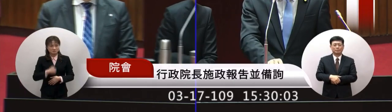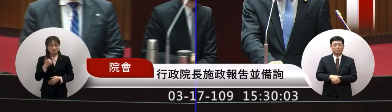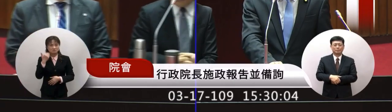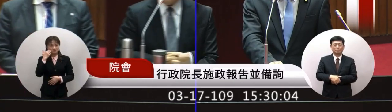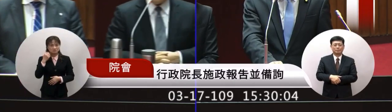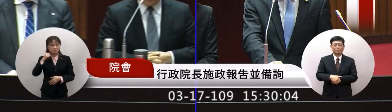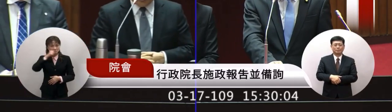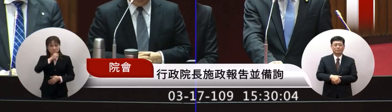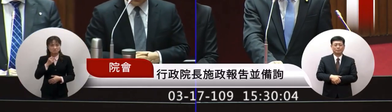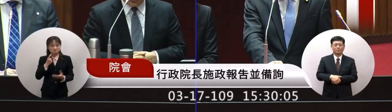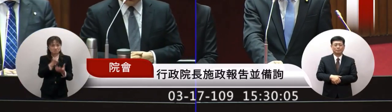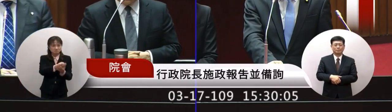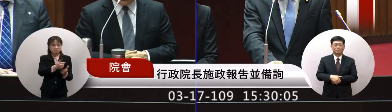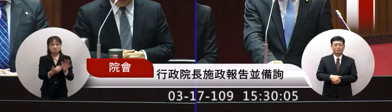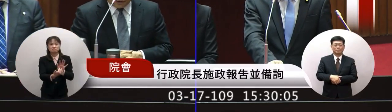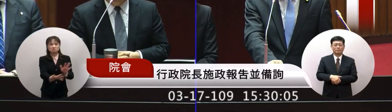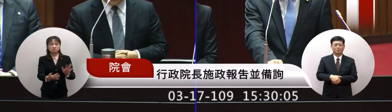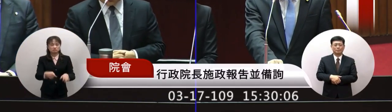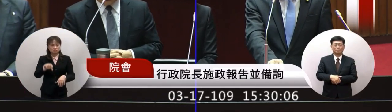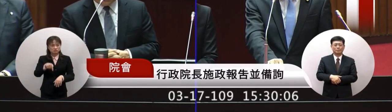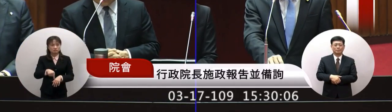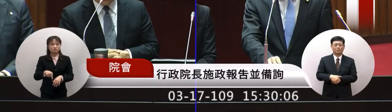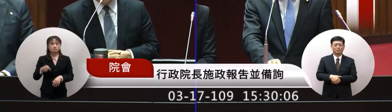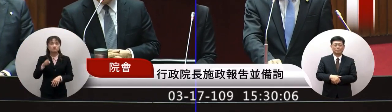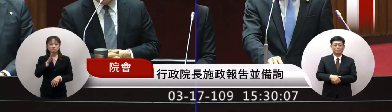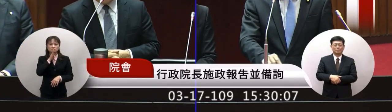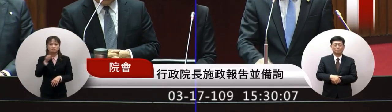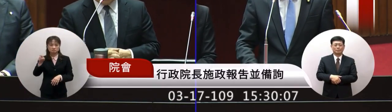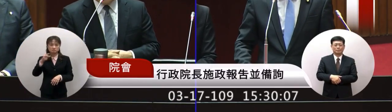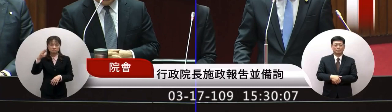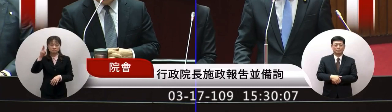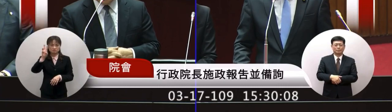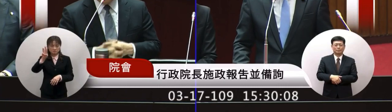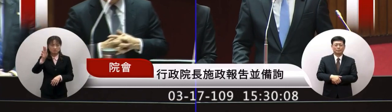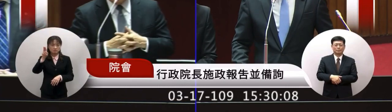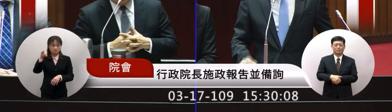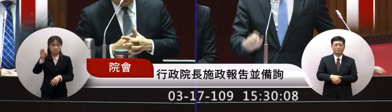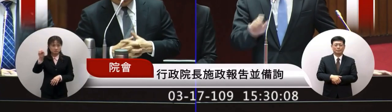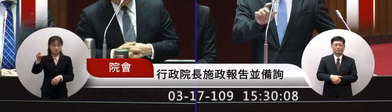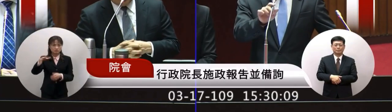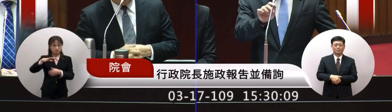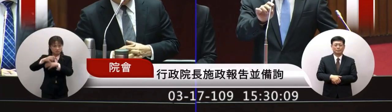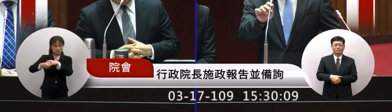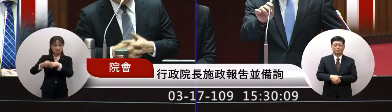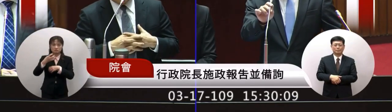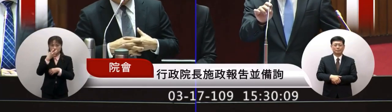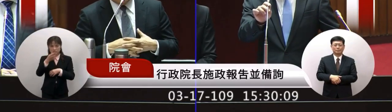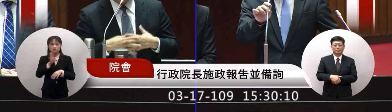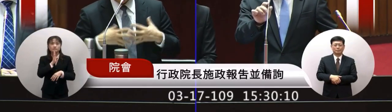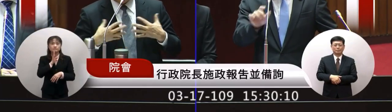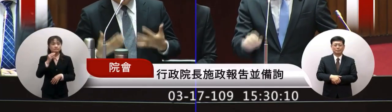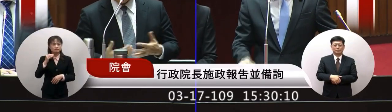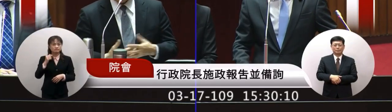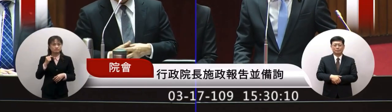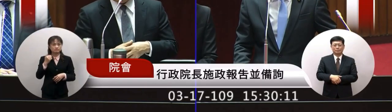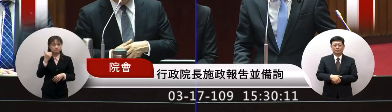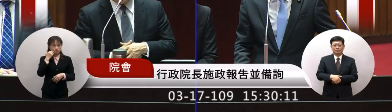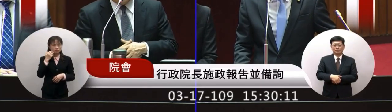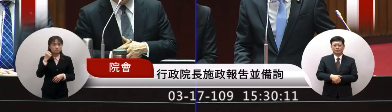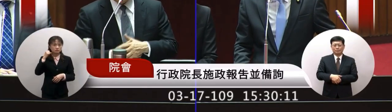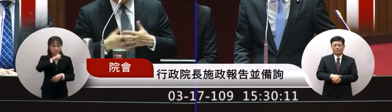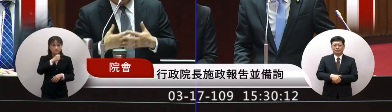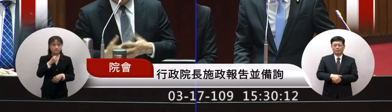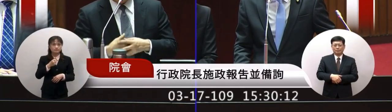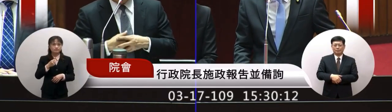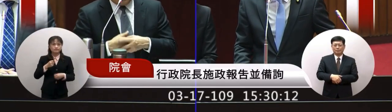湾参加 WHO 是全世界的损失，那台湾只要能用什么方法可以对世界有贡